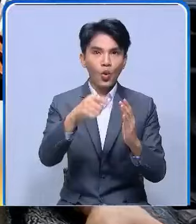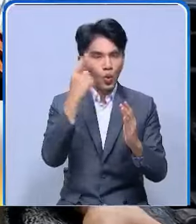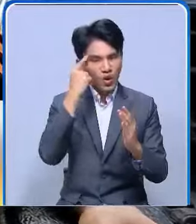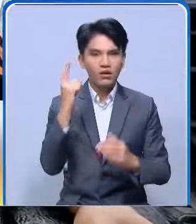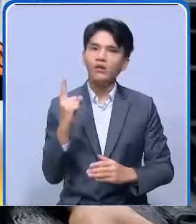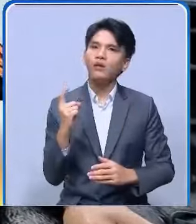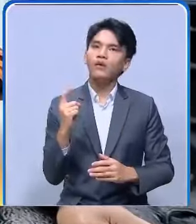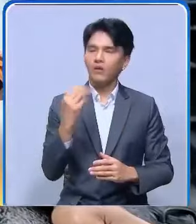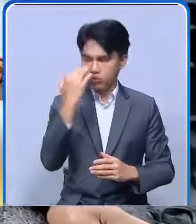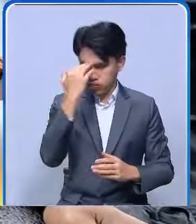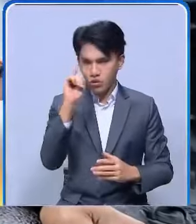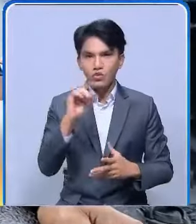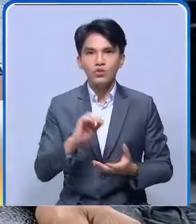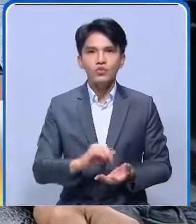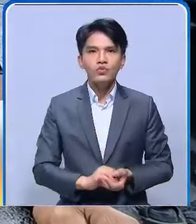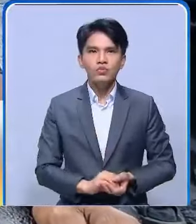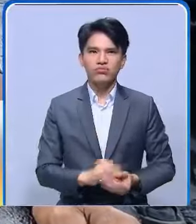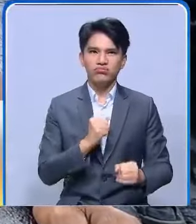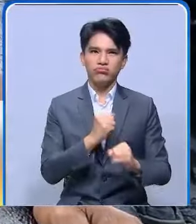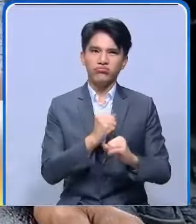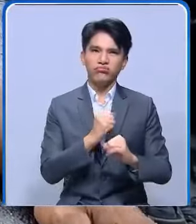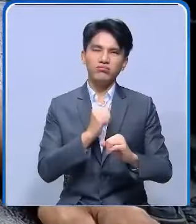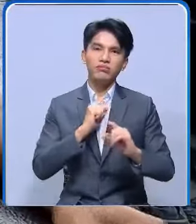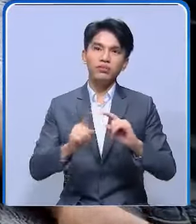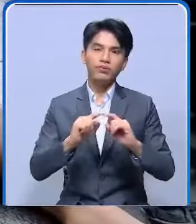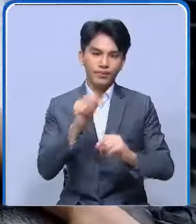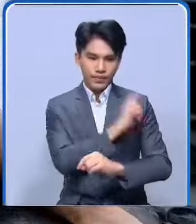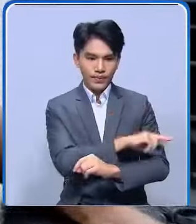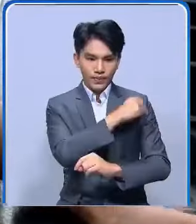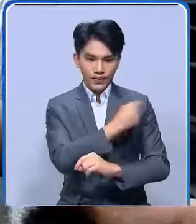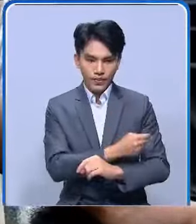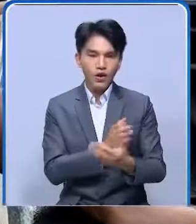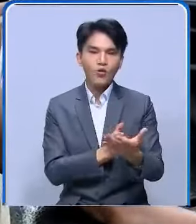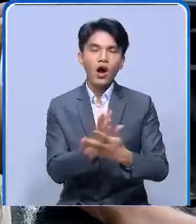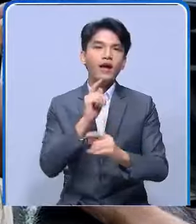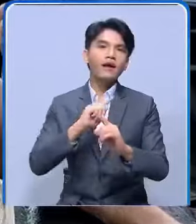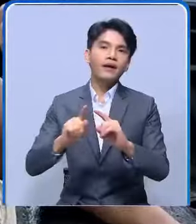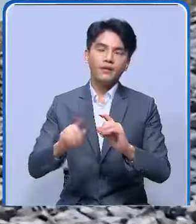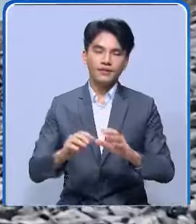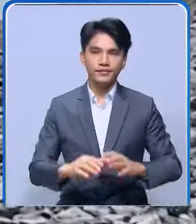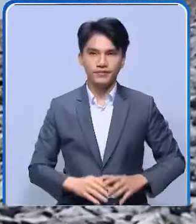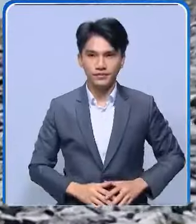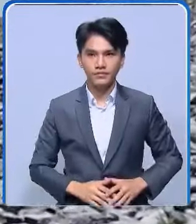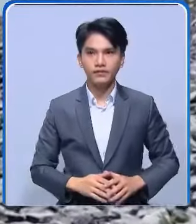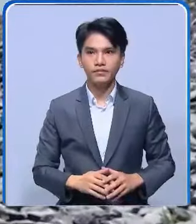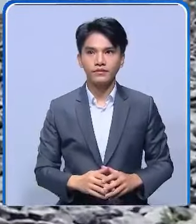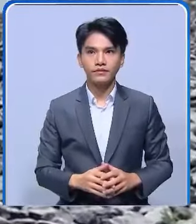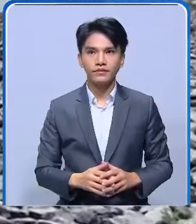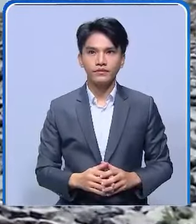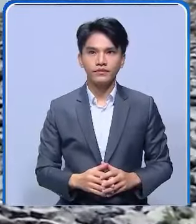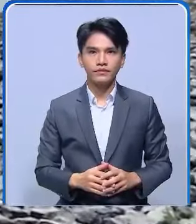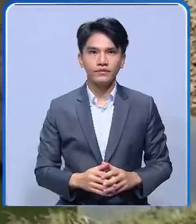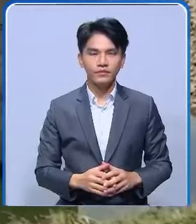ครับเพราะว่าต้องใช้หลายอย่างครับโรงพยาบาลอะไรหลายๆส่วนครับ ขณะเดียวกันตอนนี้เนี่ย